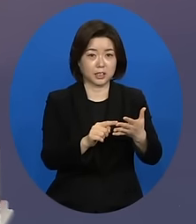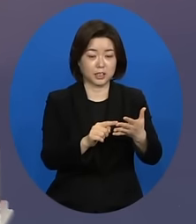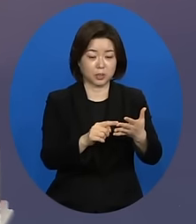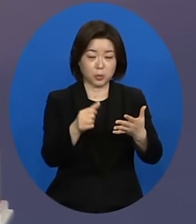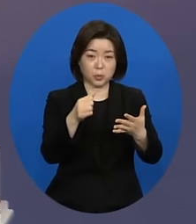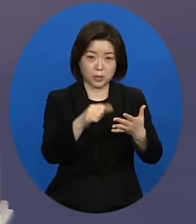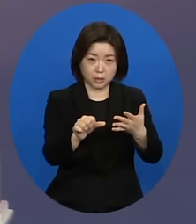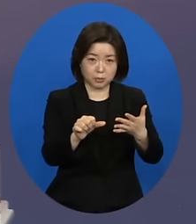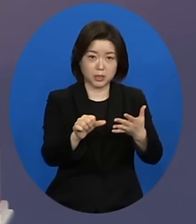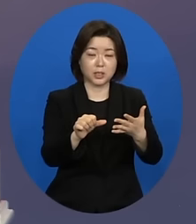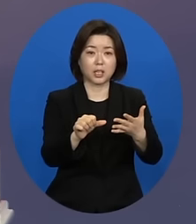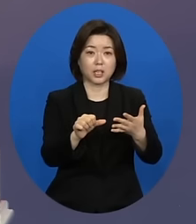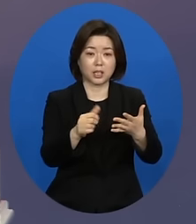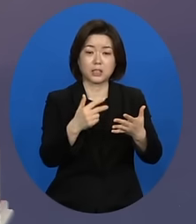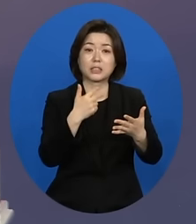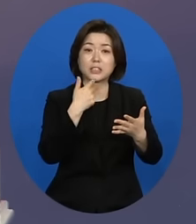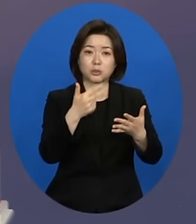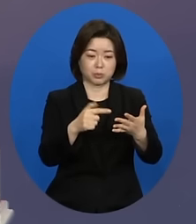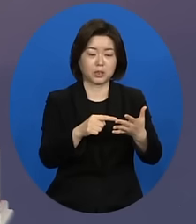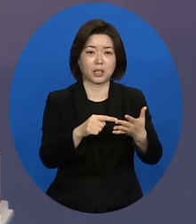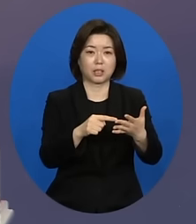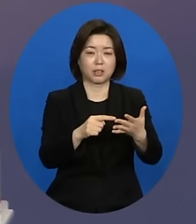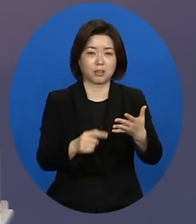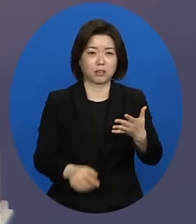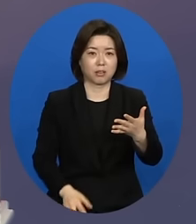남자 7살.